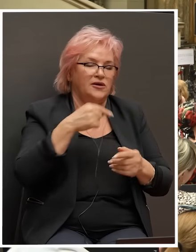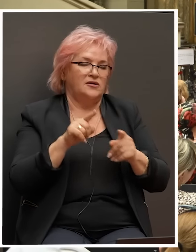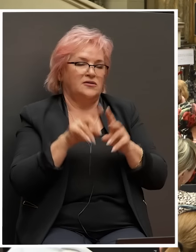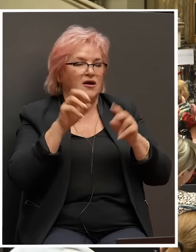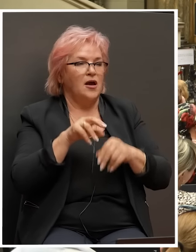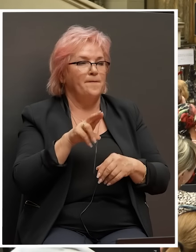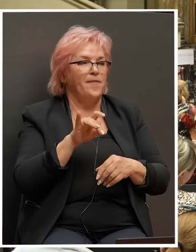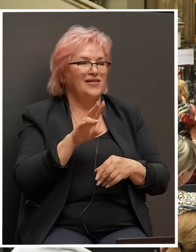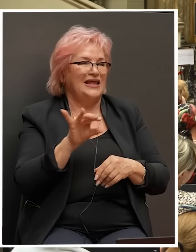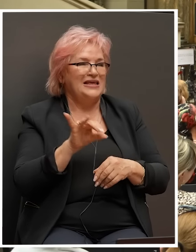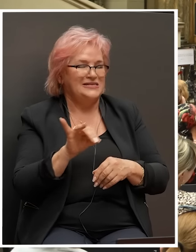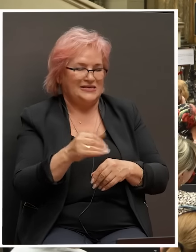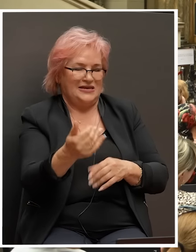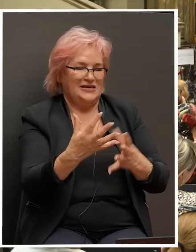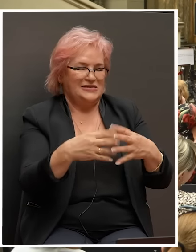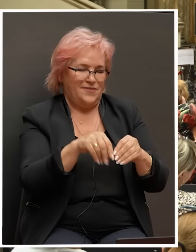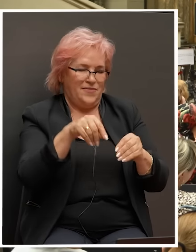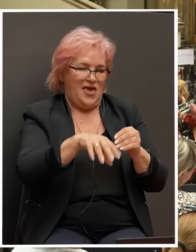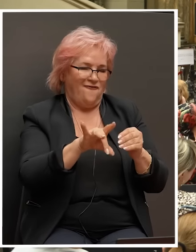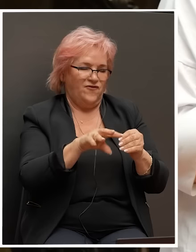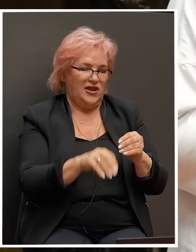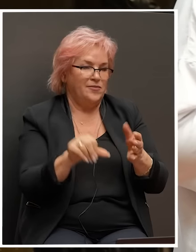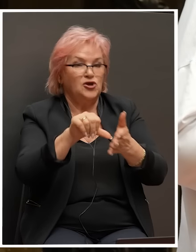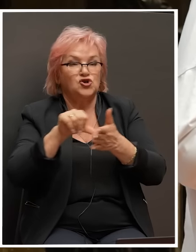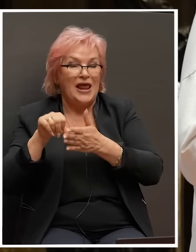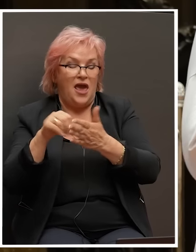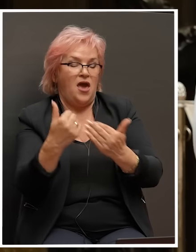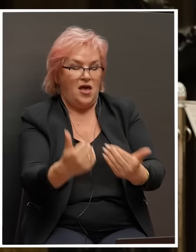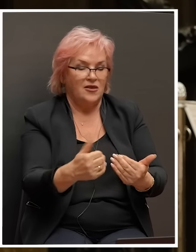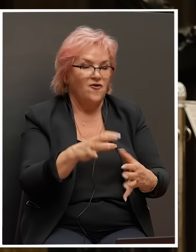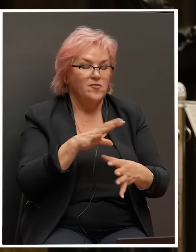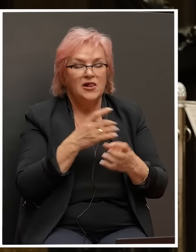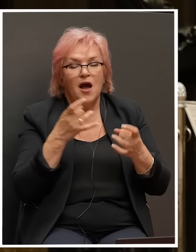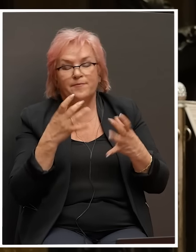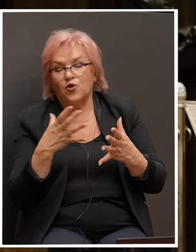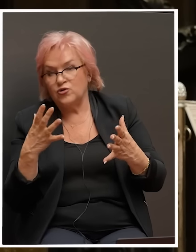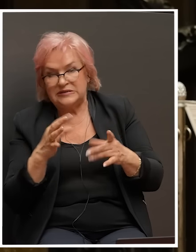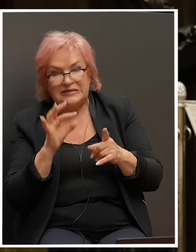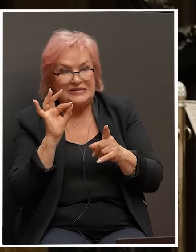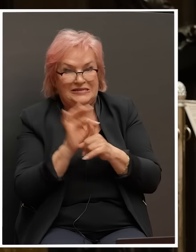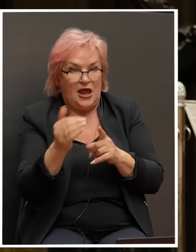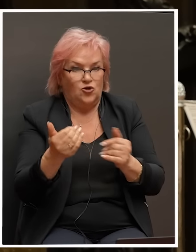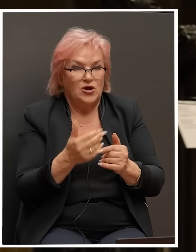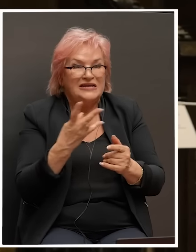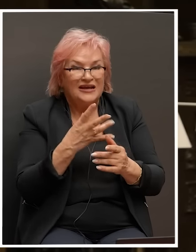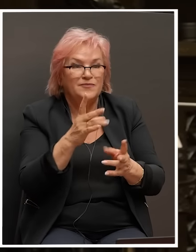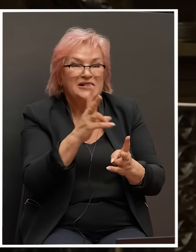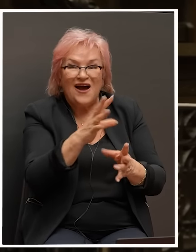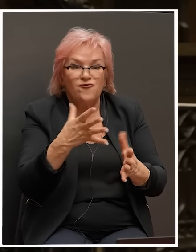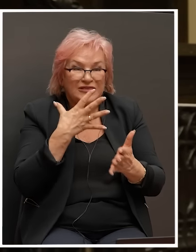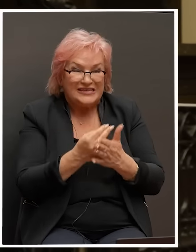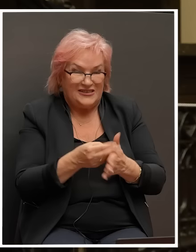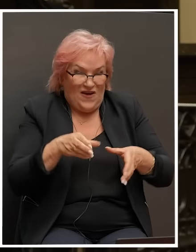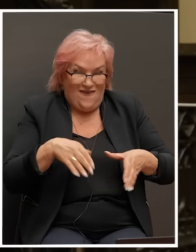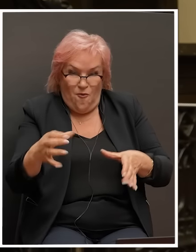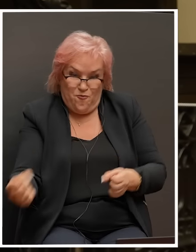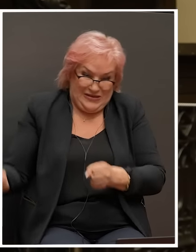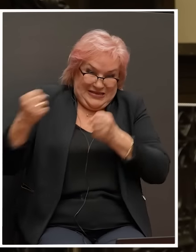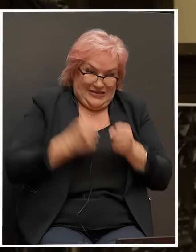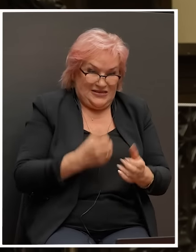называемых патрицианских семей Рима, членов патрицианских семей Рима, была просто целью их жизни, было посадить кого-нибудь на папский